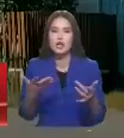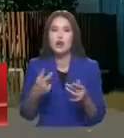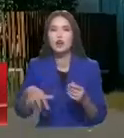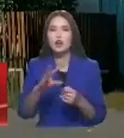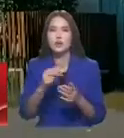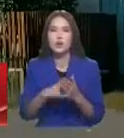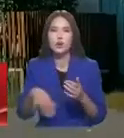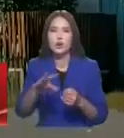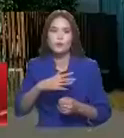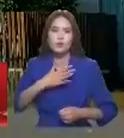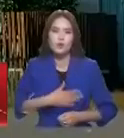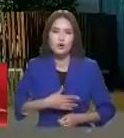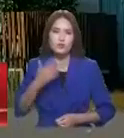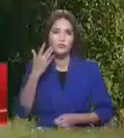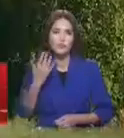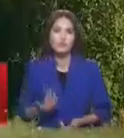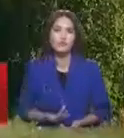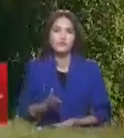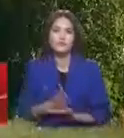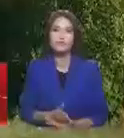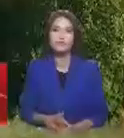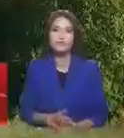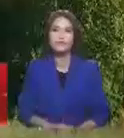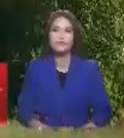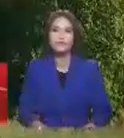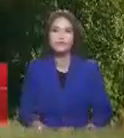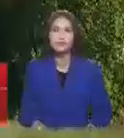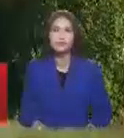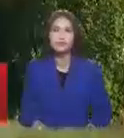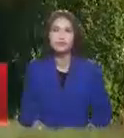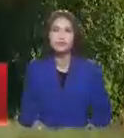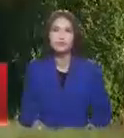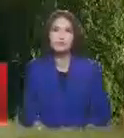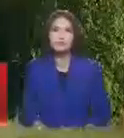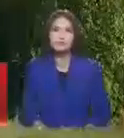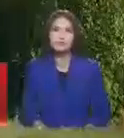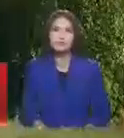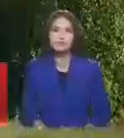их села только начинают жить. Анастасия Дроняк, Евгений Мутель, Астана Таймс, Североказахстанская область.